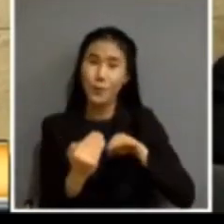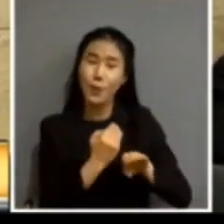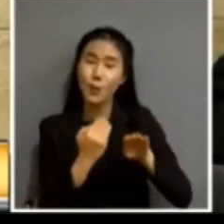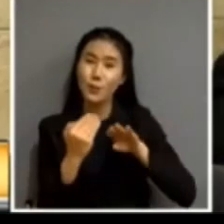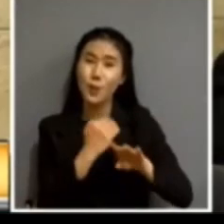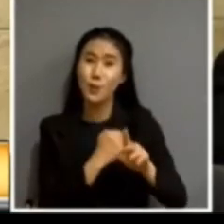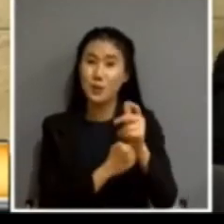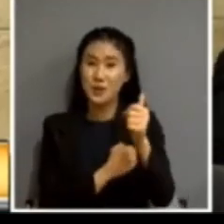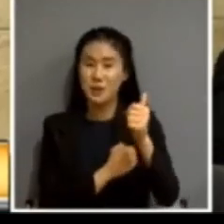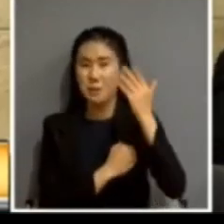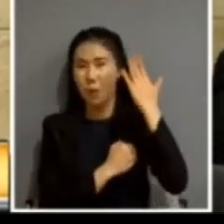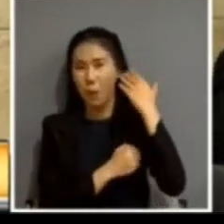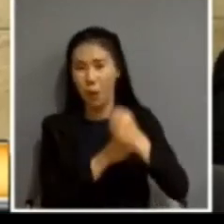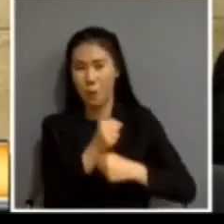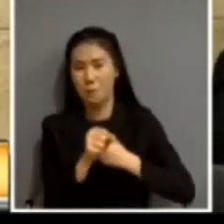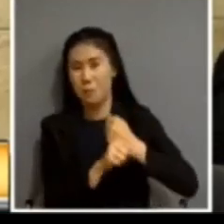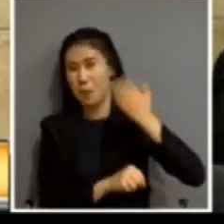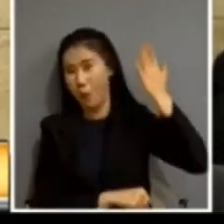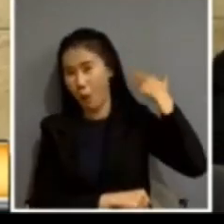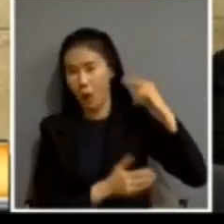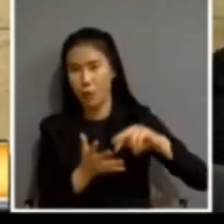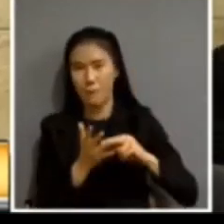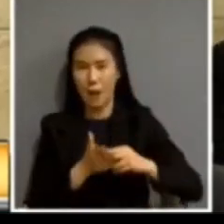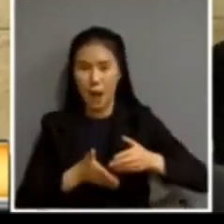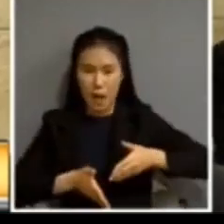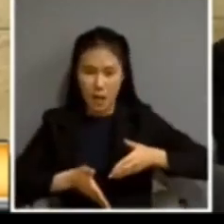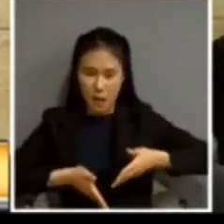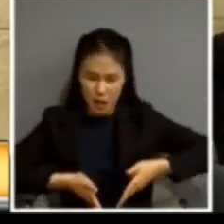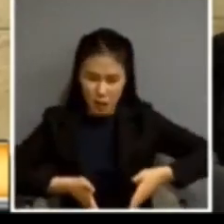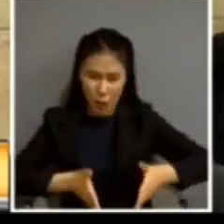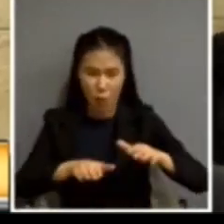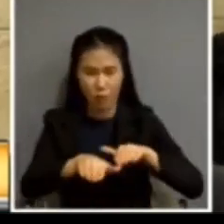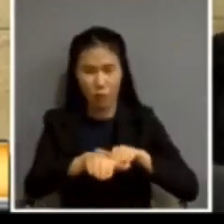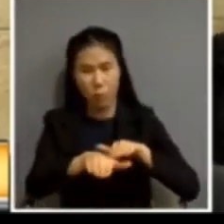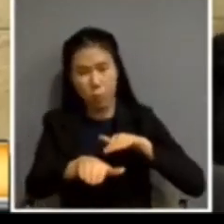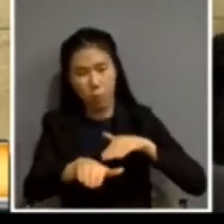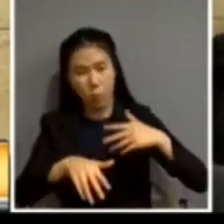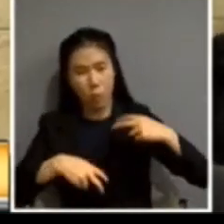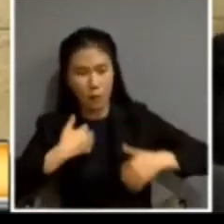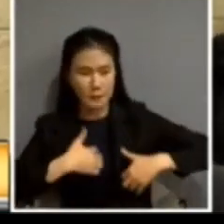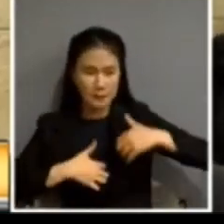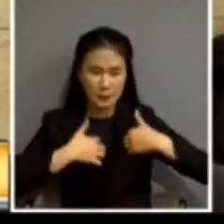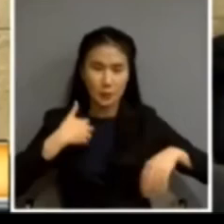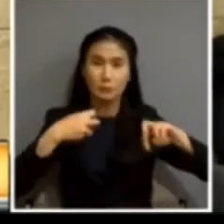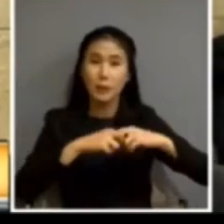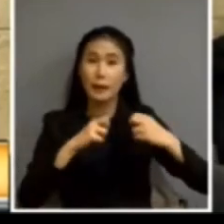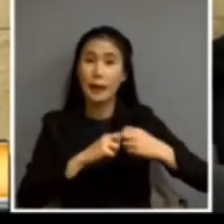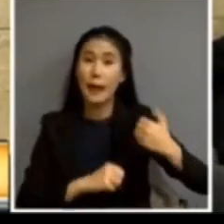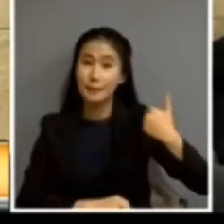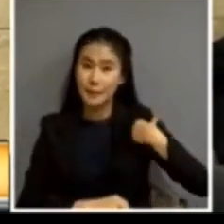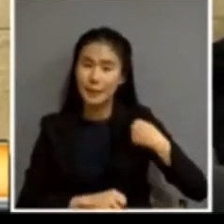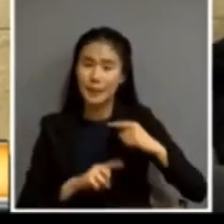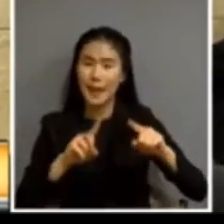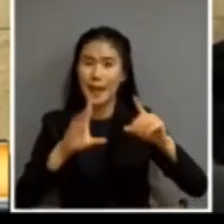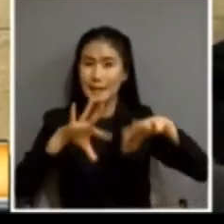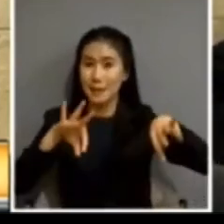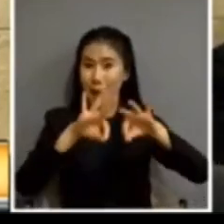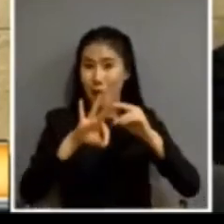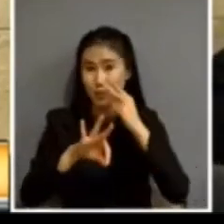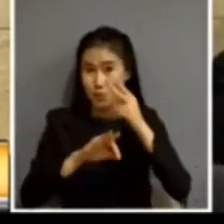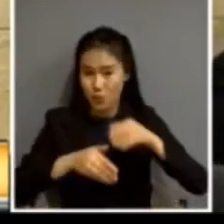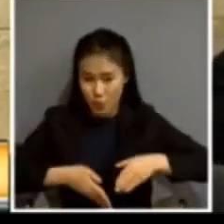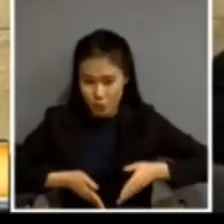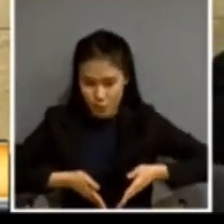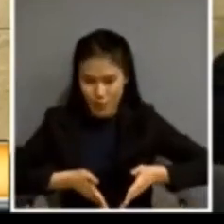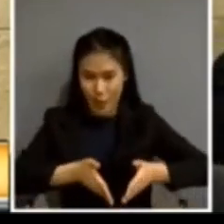ากเมื่อหลายปีที่แล้วเนี่ยมีความจำรุดสุดโทรมและพวกเราได้รับความเดือดร้อนมากนะครับประการสำคัญถนนมอเตอร์เวย์เนี่ยเป็นนโ